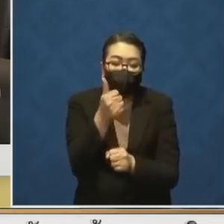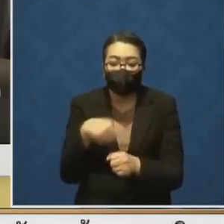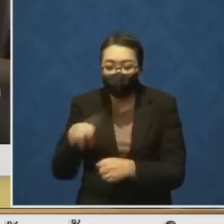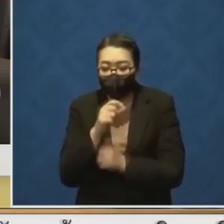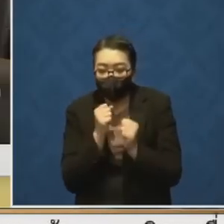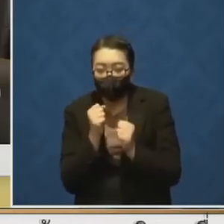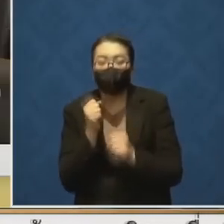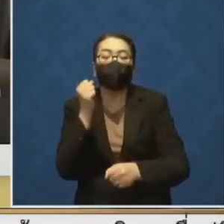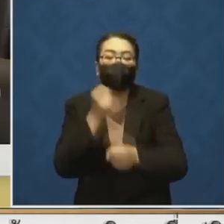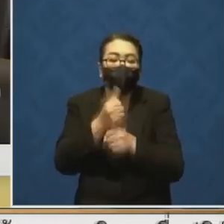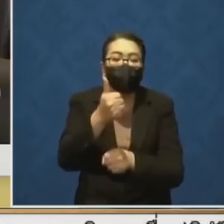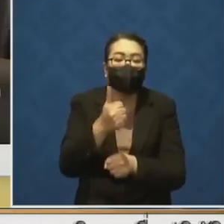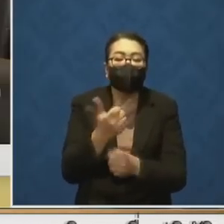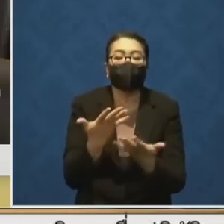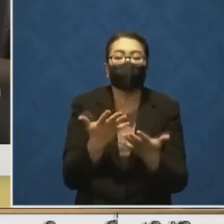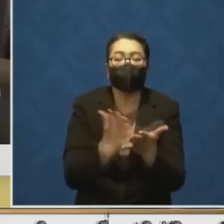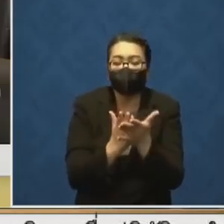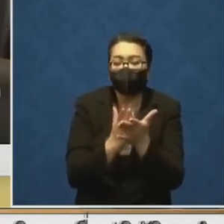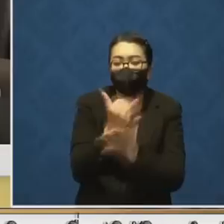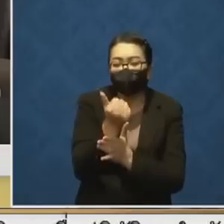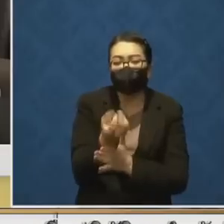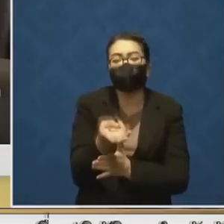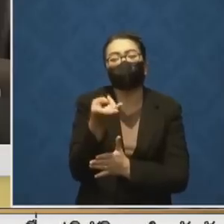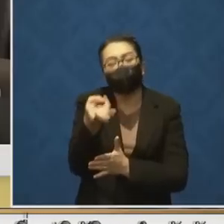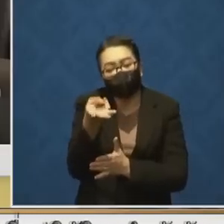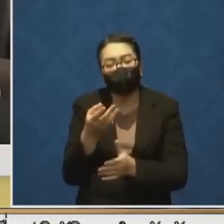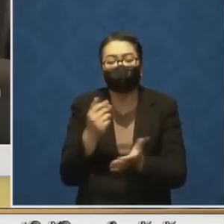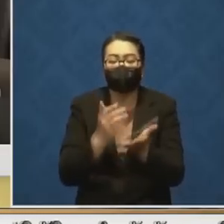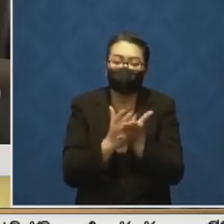แต่มัเป็คามสำเรจแ่ชั่วครั้ง ๆั่วข่าวชั half